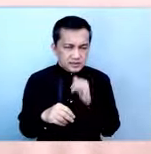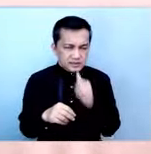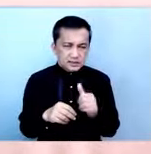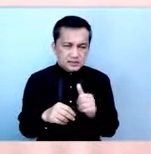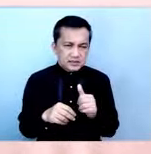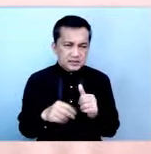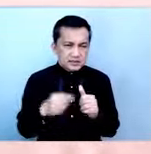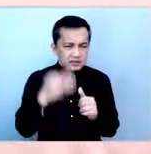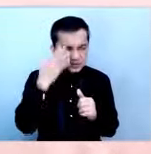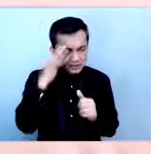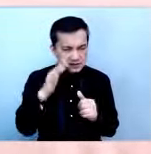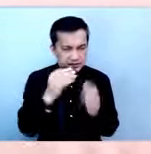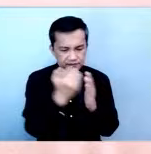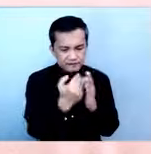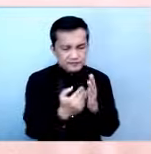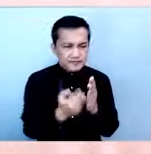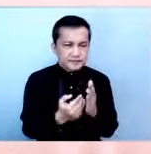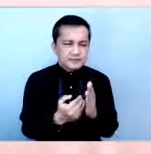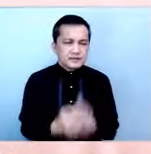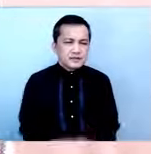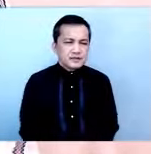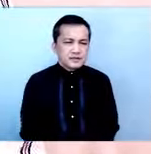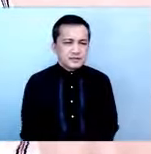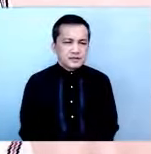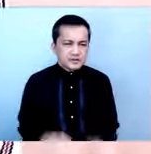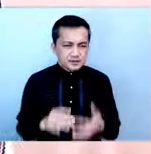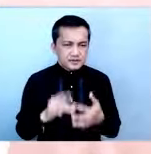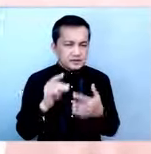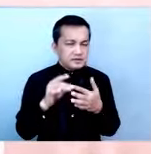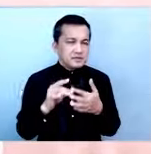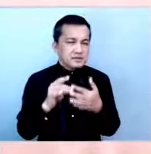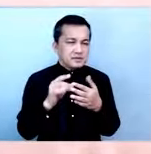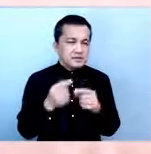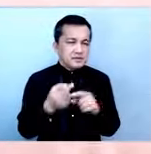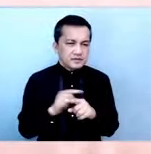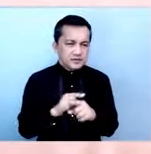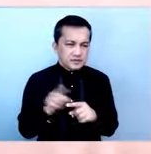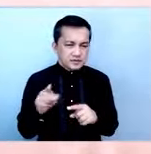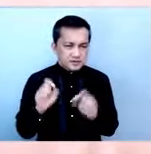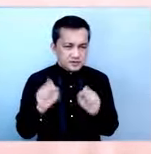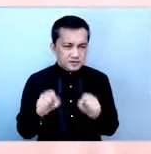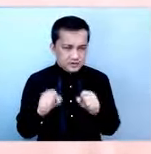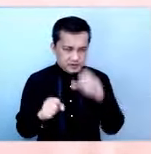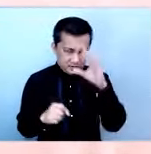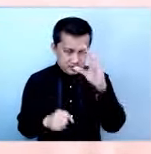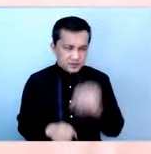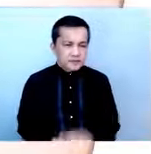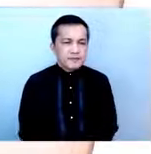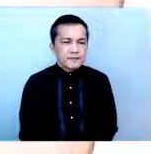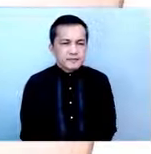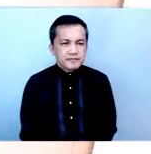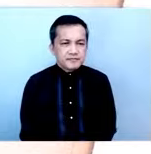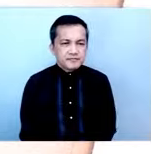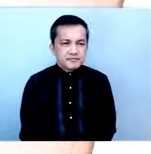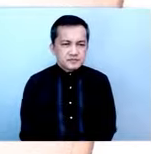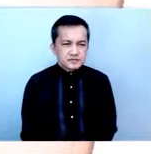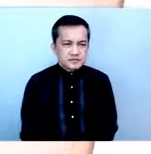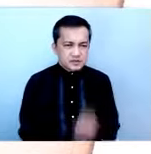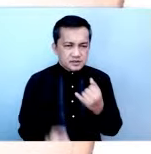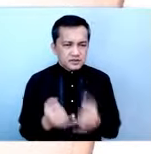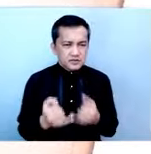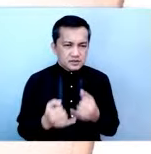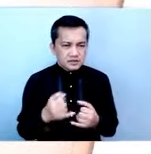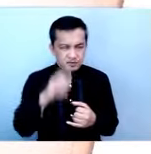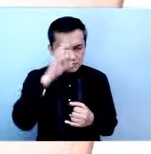konteksto, yung iba pang, pang detalye, especially yung pinanggagalingan, posible nung lalaki, ano? Tama yan. Diba? Kasi in the end naman kasi yung lalaki din ang umayaw.